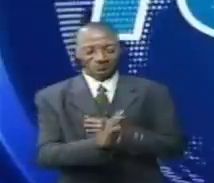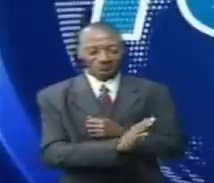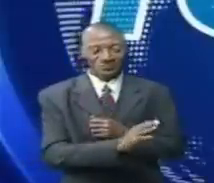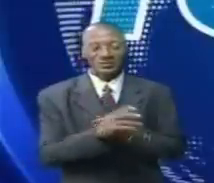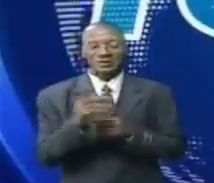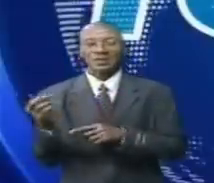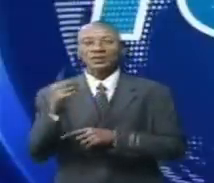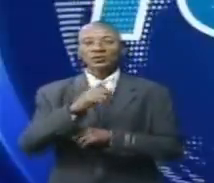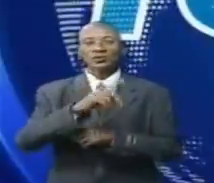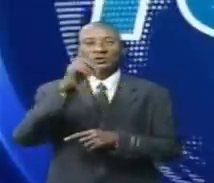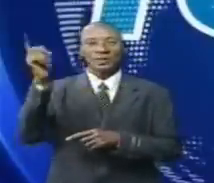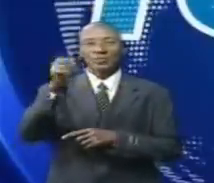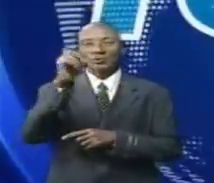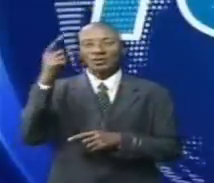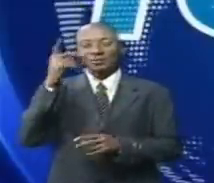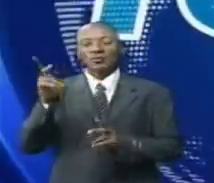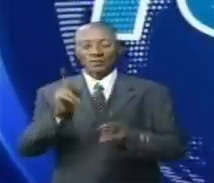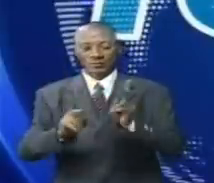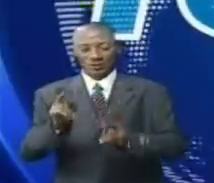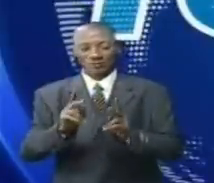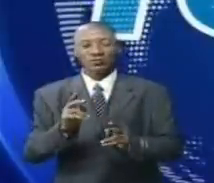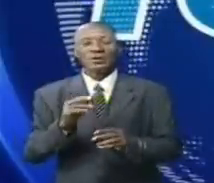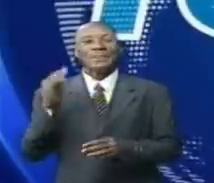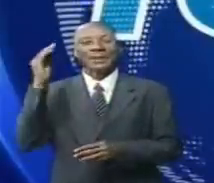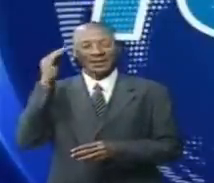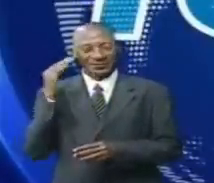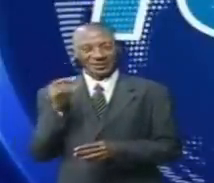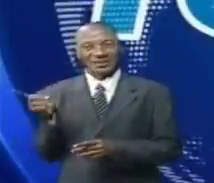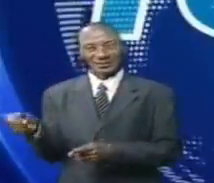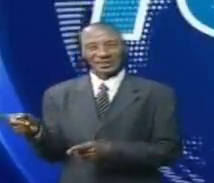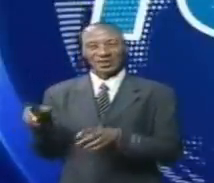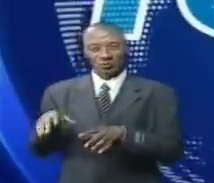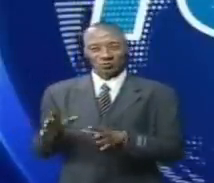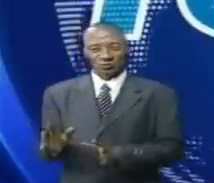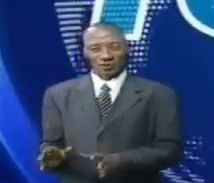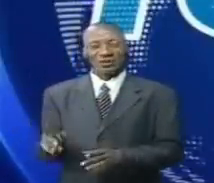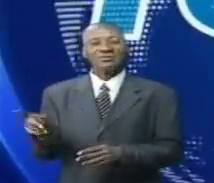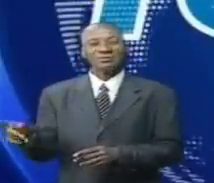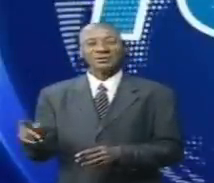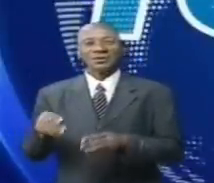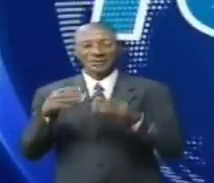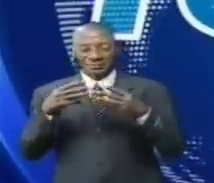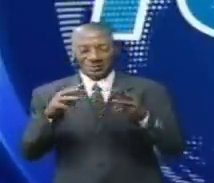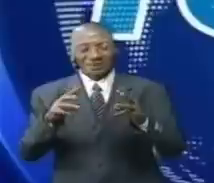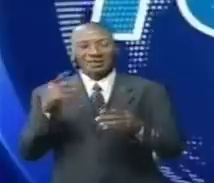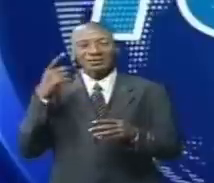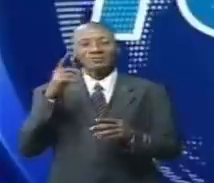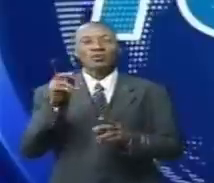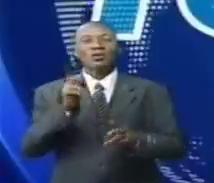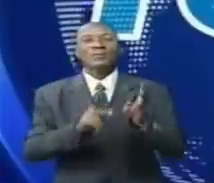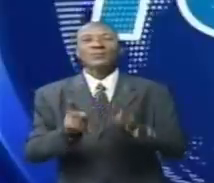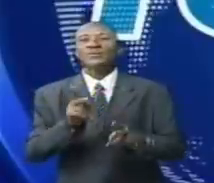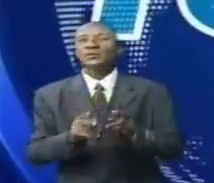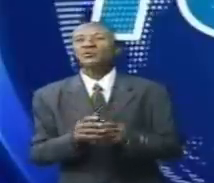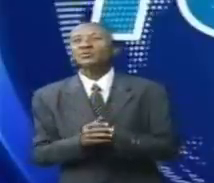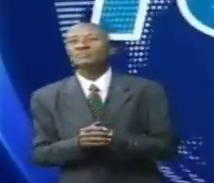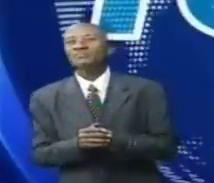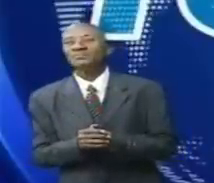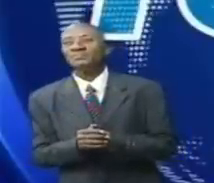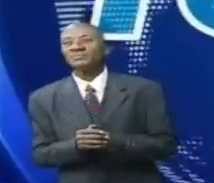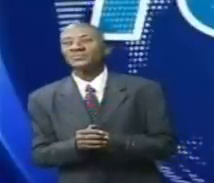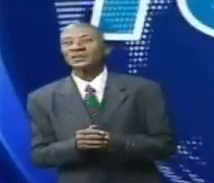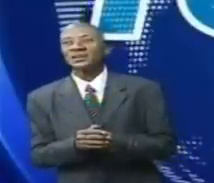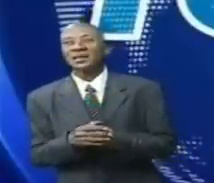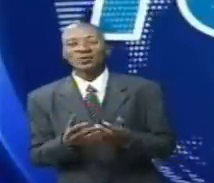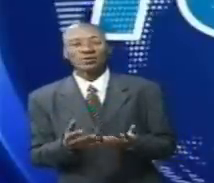ministre du Plan adresse un message à la nation congolaise avec une population grandissante estimée à près de 100 millions dont la